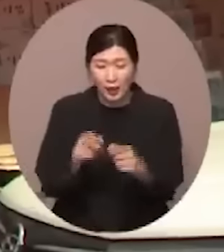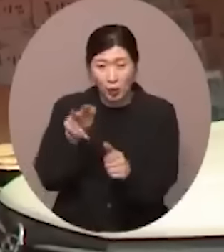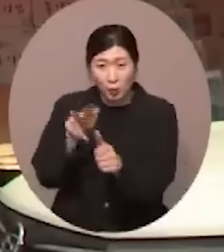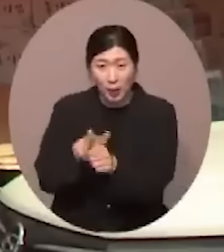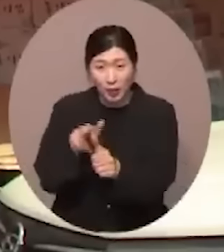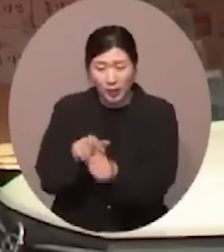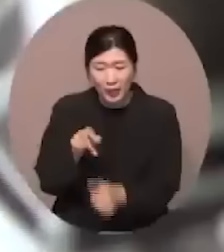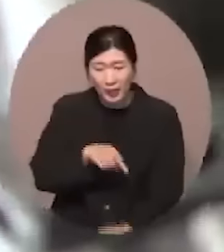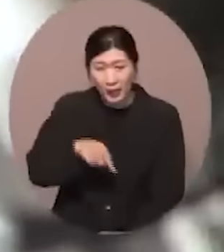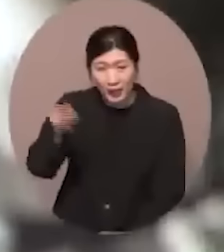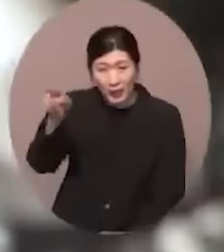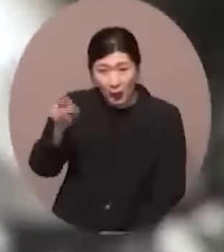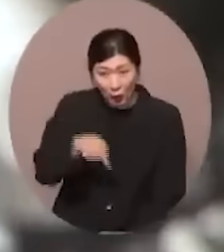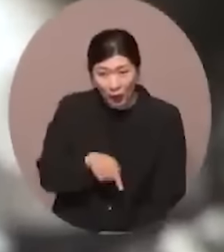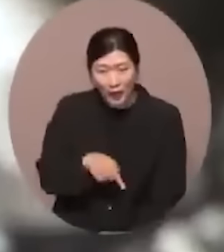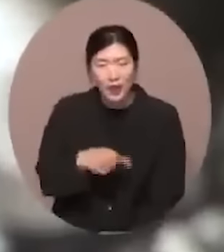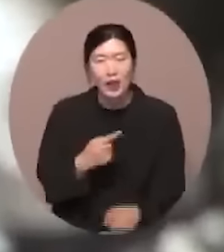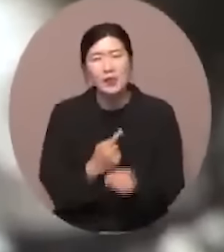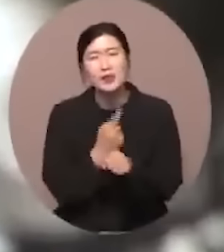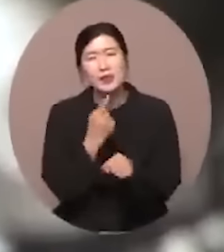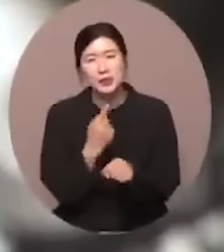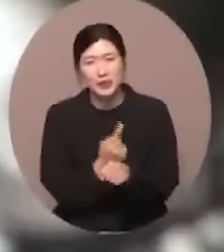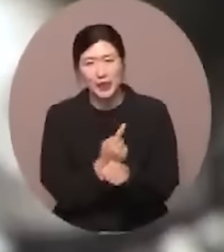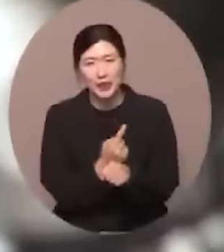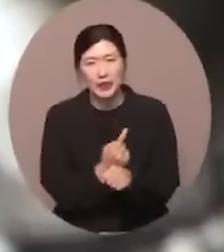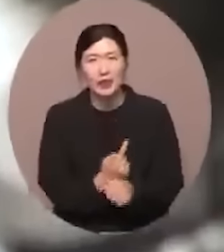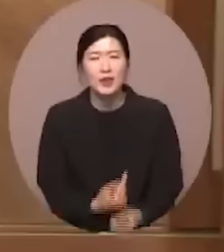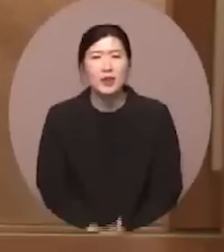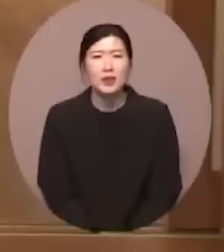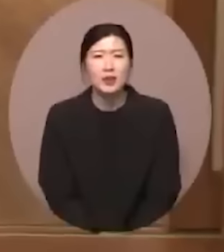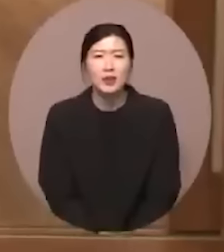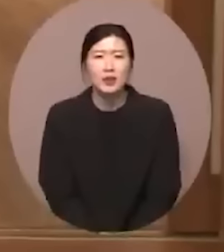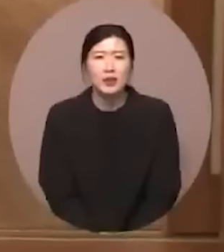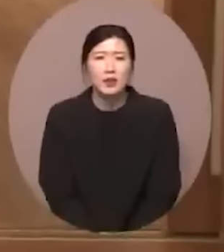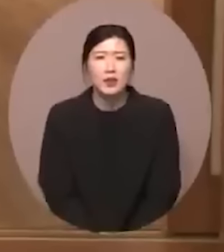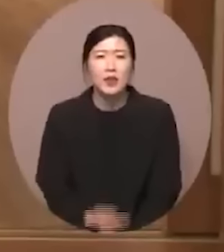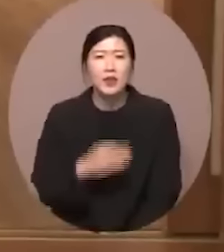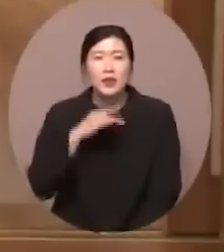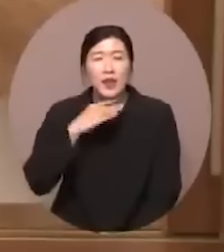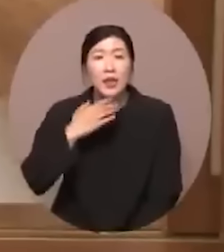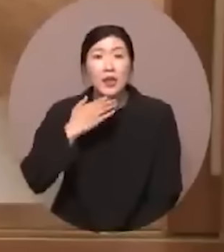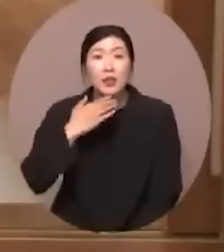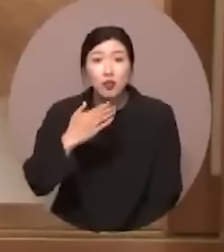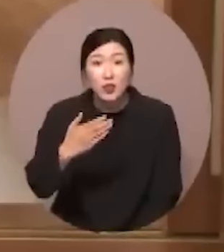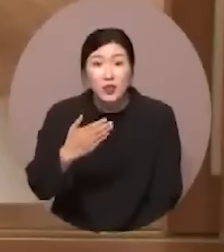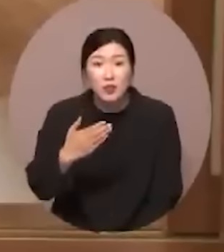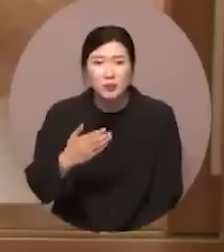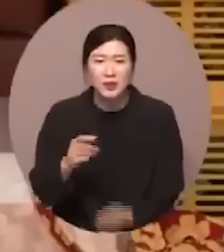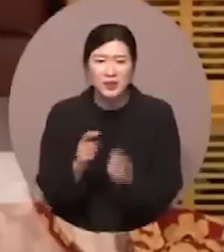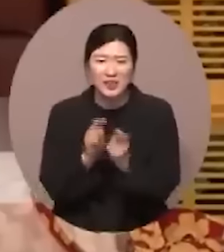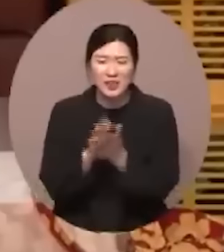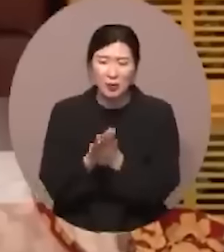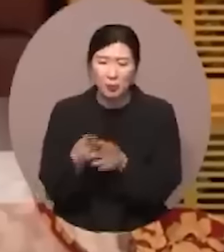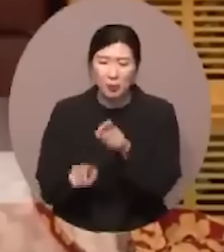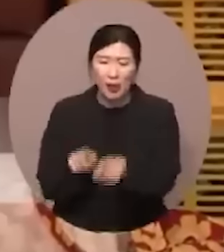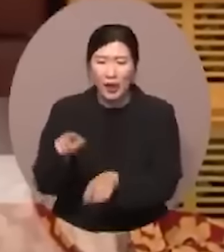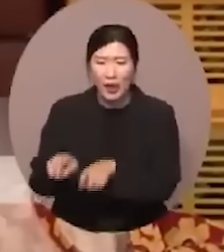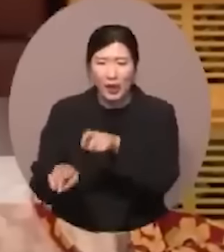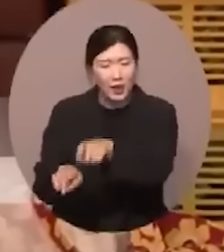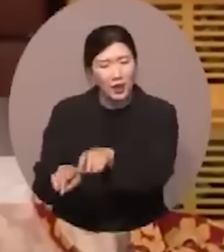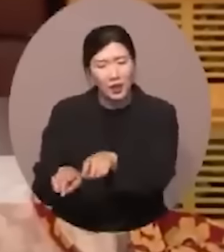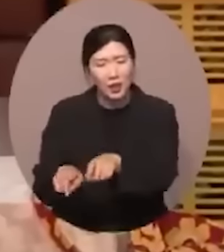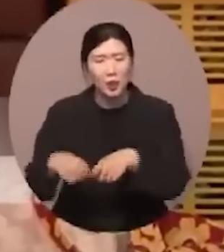마트에서 집까지 오려면 느린 걸음걸이로 1시간이 걸립니다. 구순을 바라보는 어르신들은 장을 볼 엄두가 나지